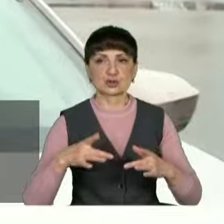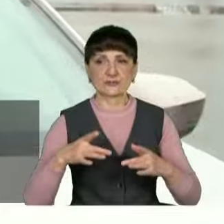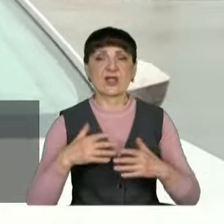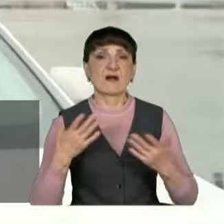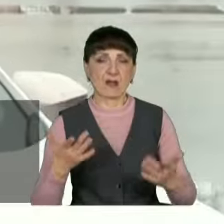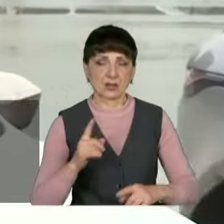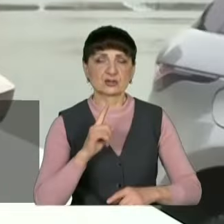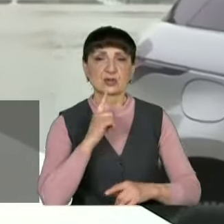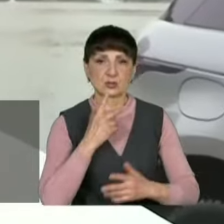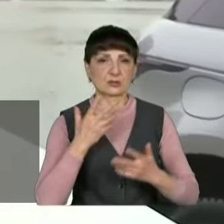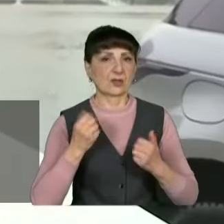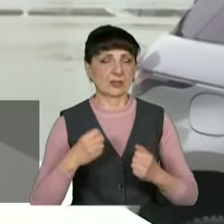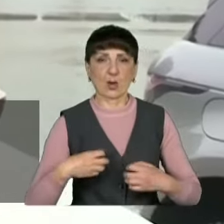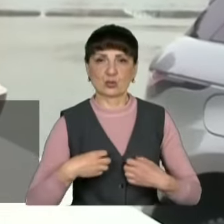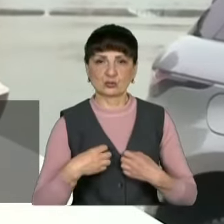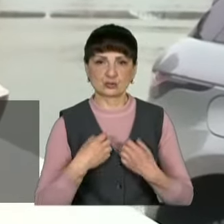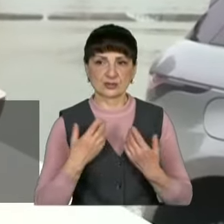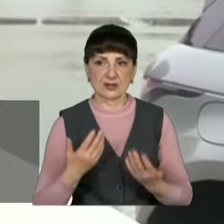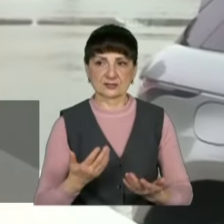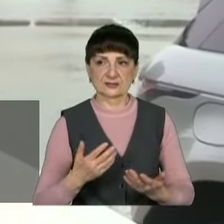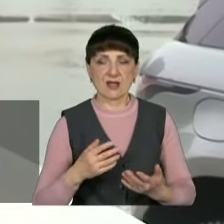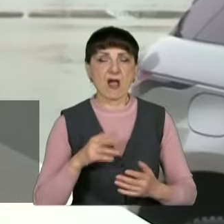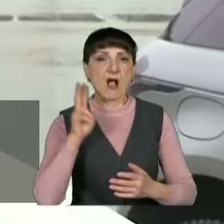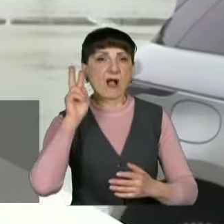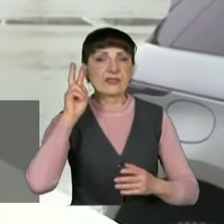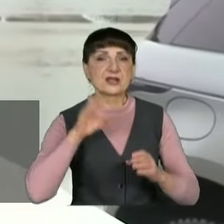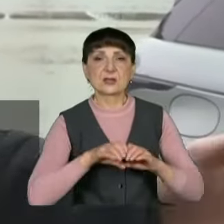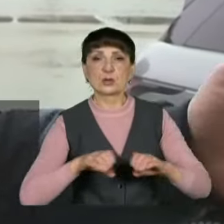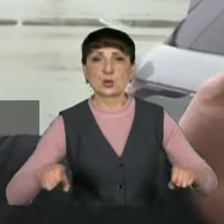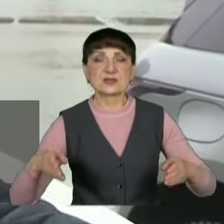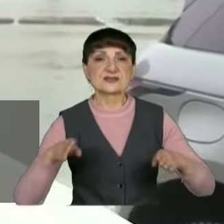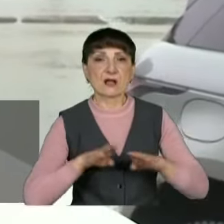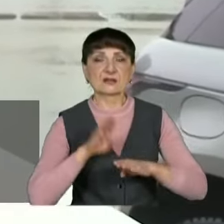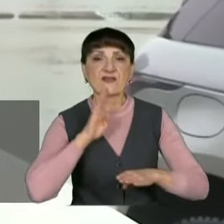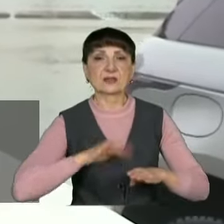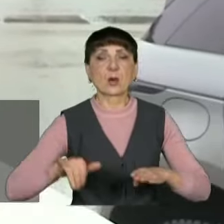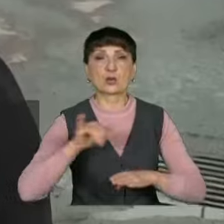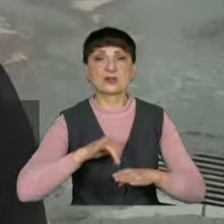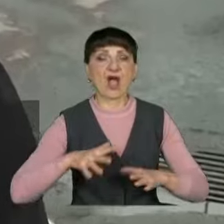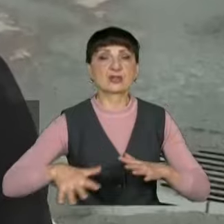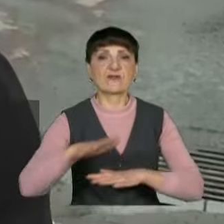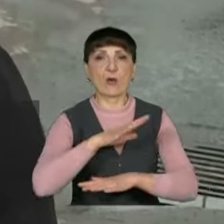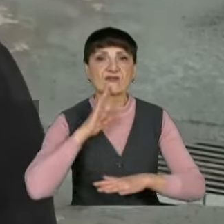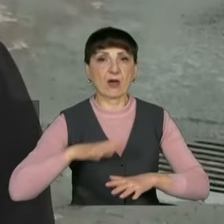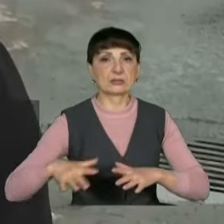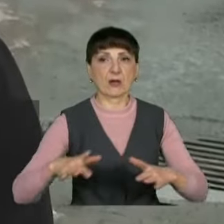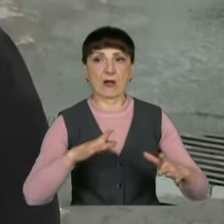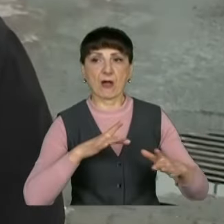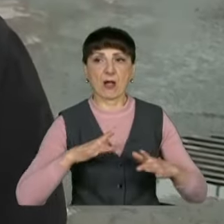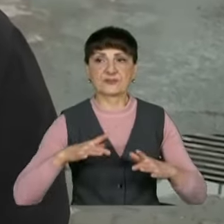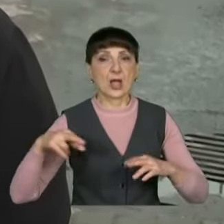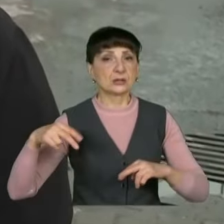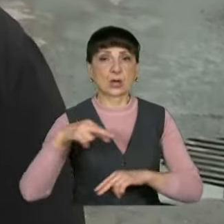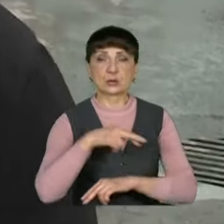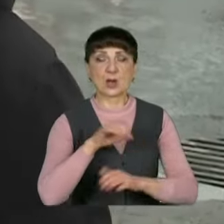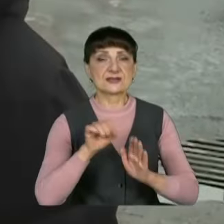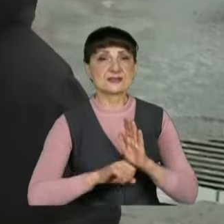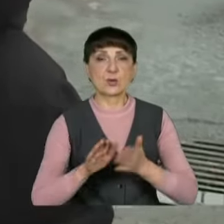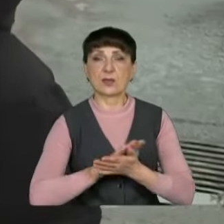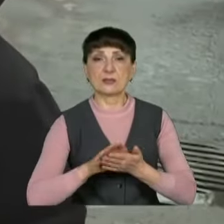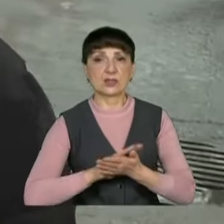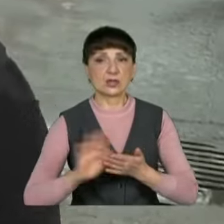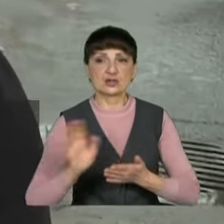сложно, вообще ужас. Когда вообще канализационные трубы закрыты, воды вообще во дворах, вообще ужас. Просто. Почему-то тротуары зимой не чистились,